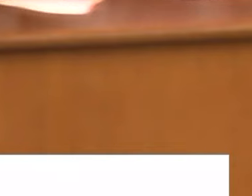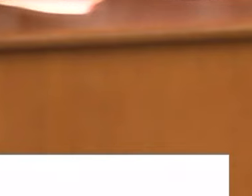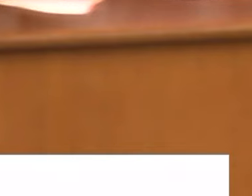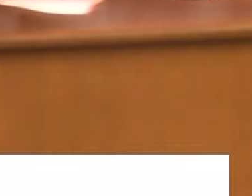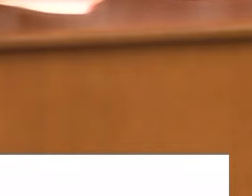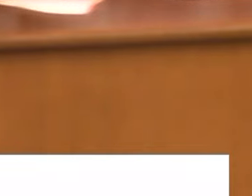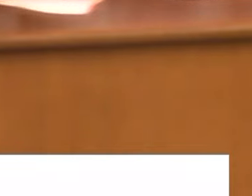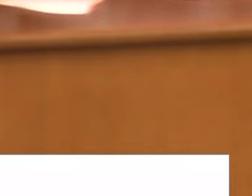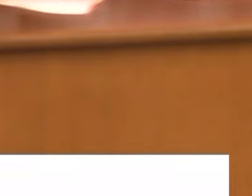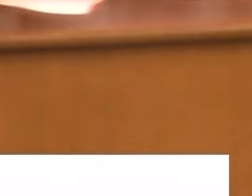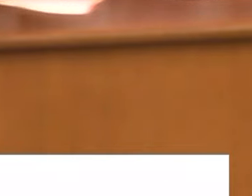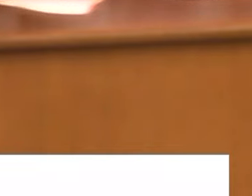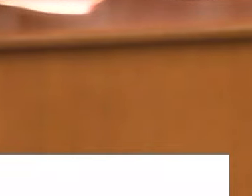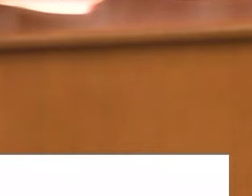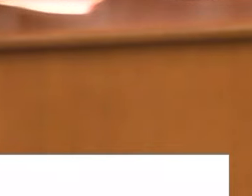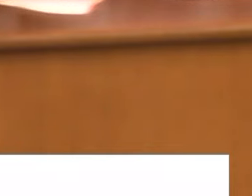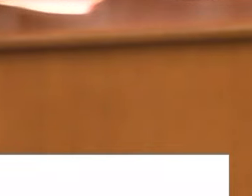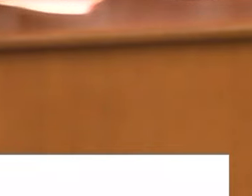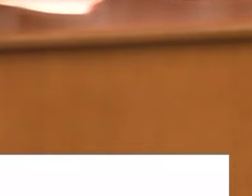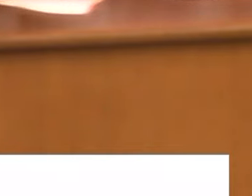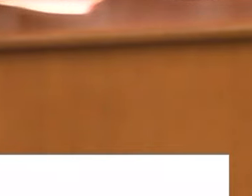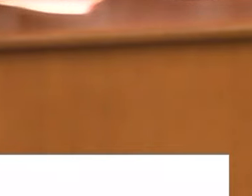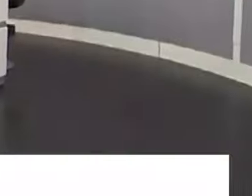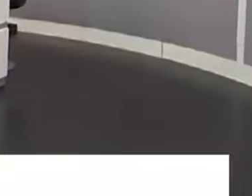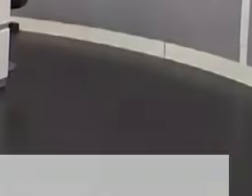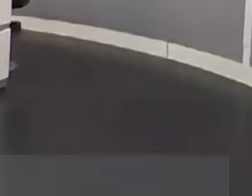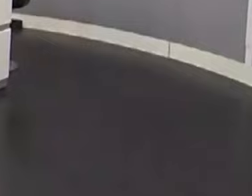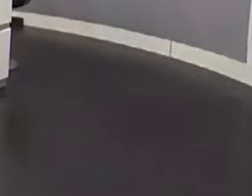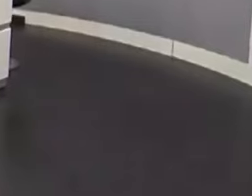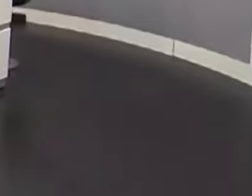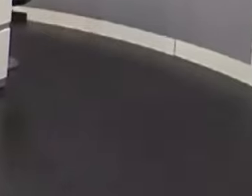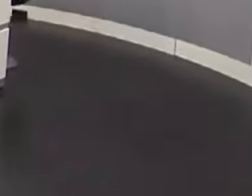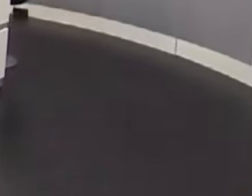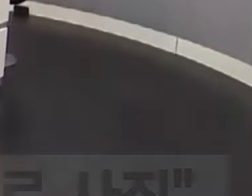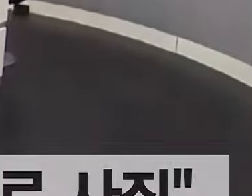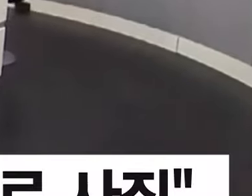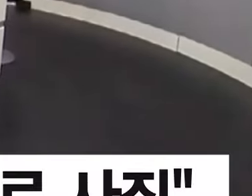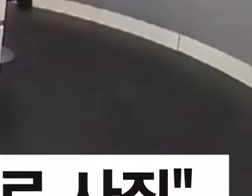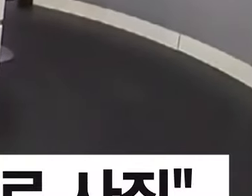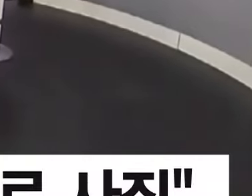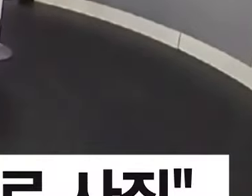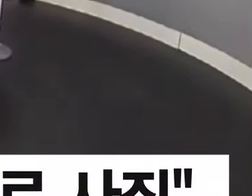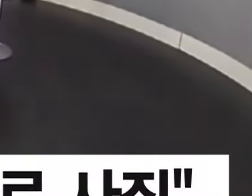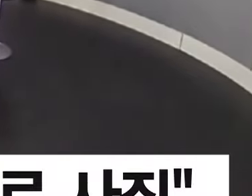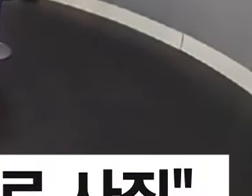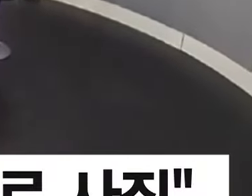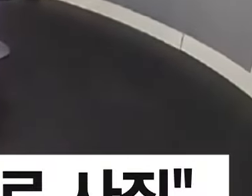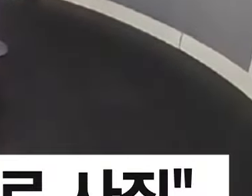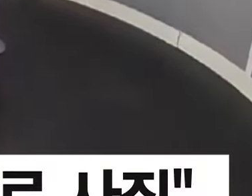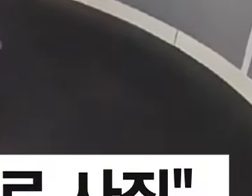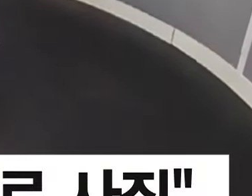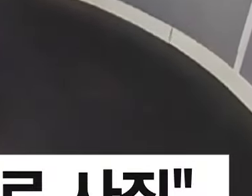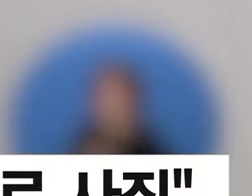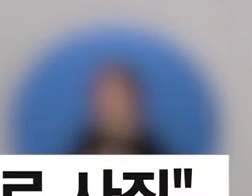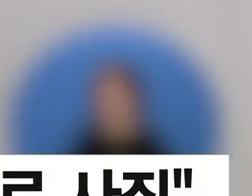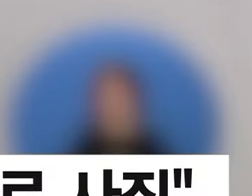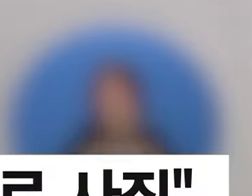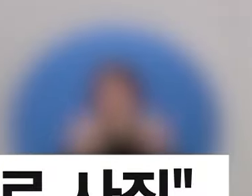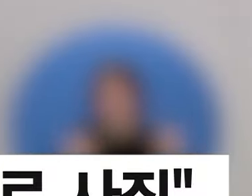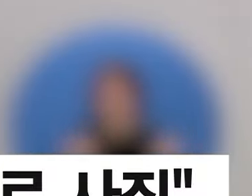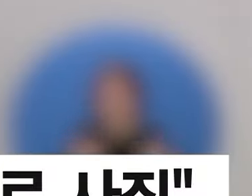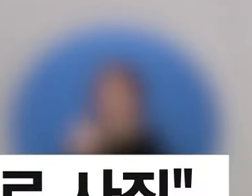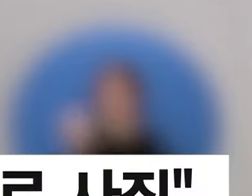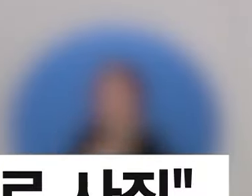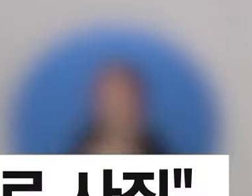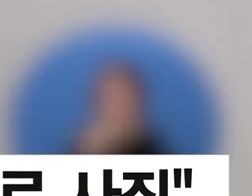아니고 합법이냐 불법이냐 둘 중에 하나를 그냥 판단하는 문제는 되죠. 경기 안산갑 후보자 TV 토론회에 참석한 양 후보는